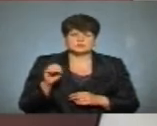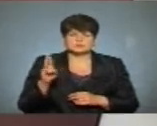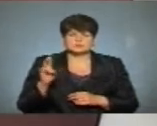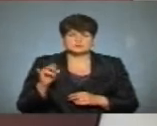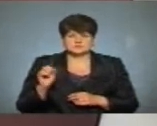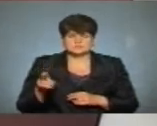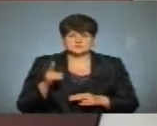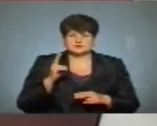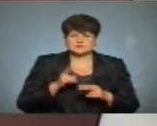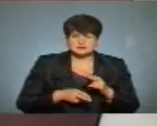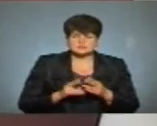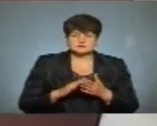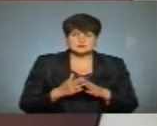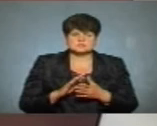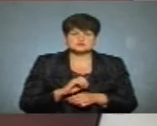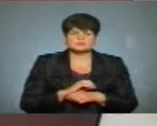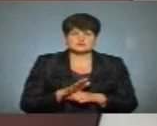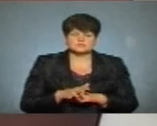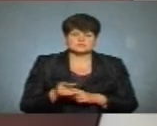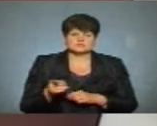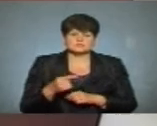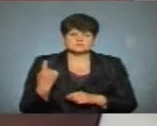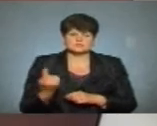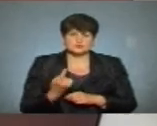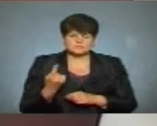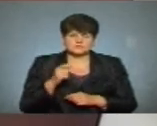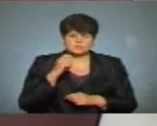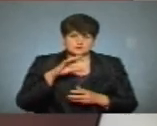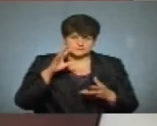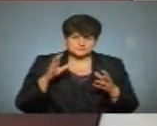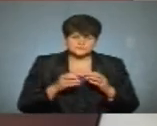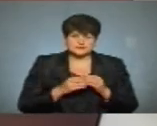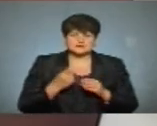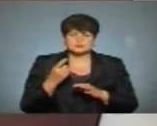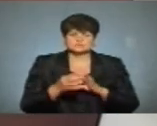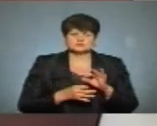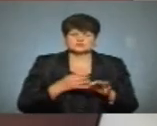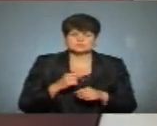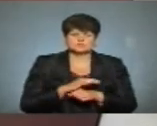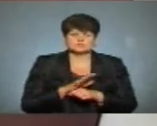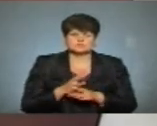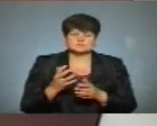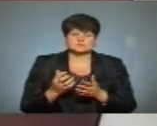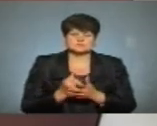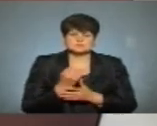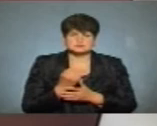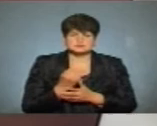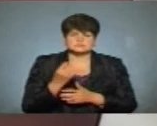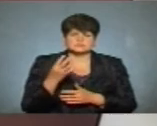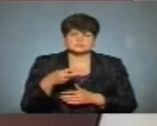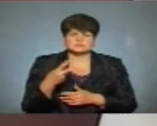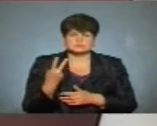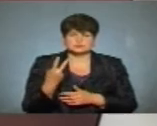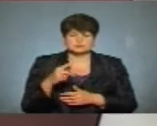на завершення випуску про ситуацію з коронавірусом на Тернопільщині та в Україні. За добу в області COVID-19 виявили в 42